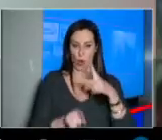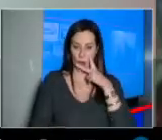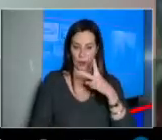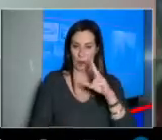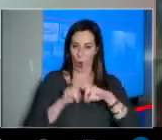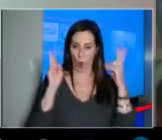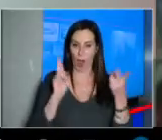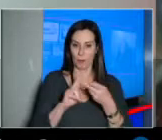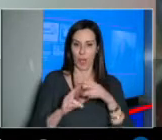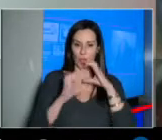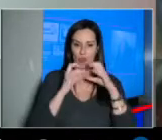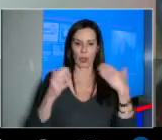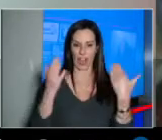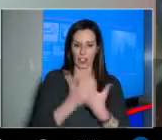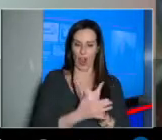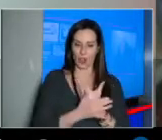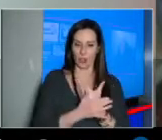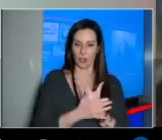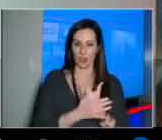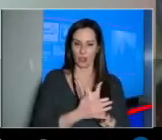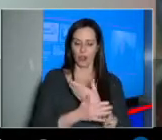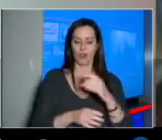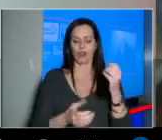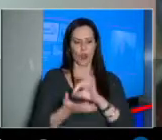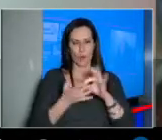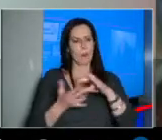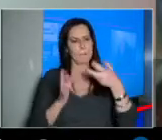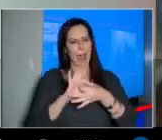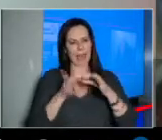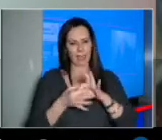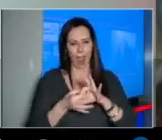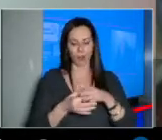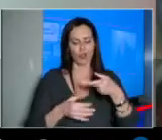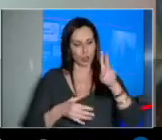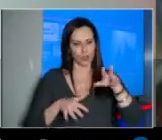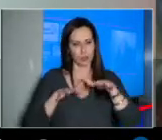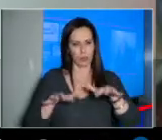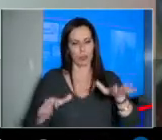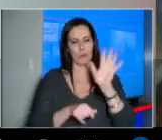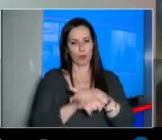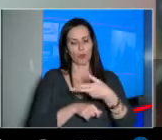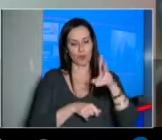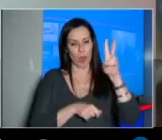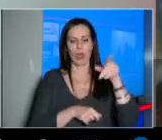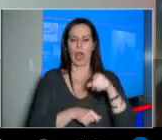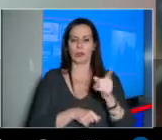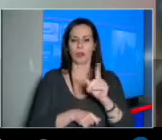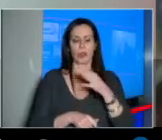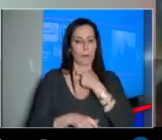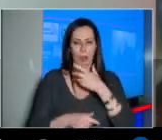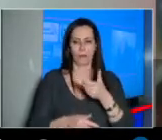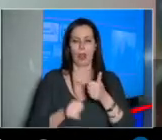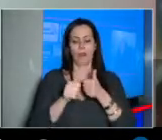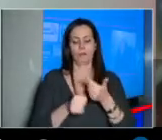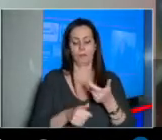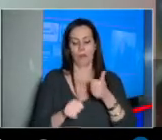ברחבי העולם, שהתקשורת החדשה, שהבלוגים, שאנשים פרטיים ישתלטו יותר ויותר וישפיעו על המסורתית, אז לא תהיה לה ברירה, אלא לעקוב